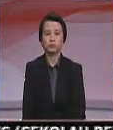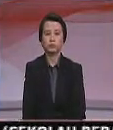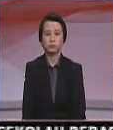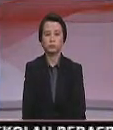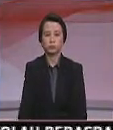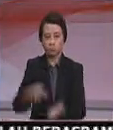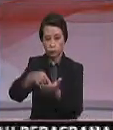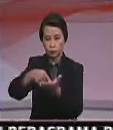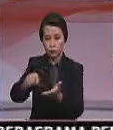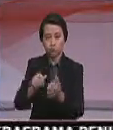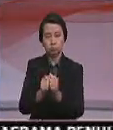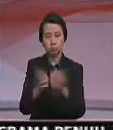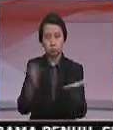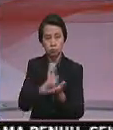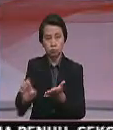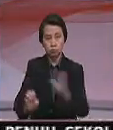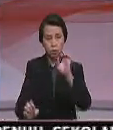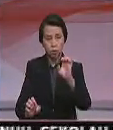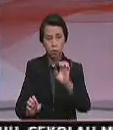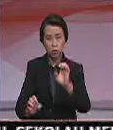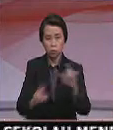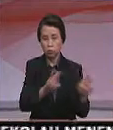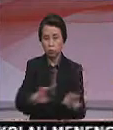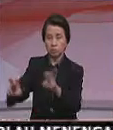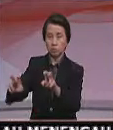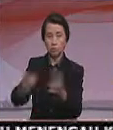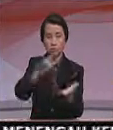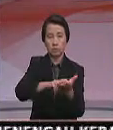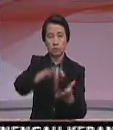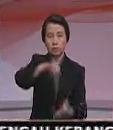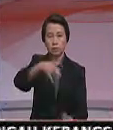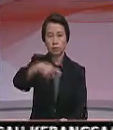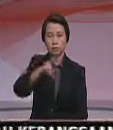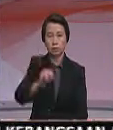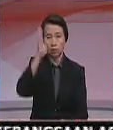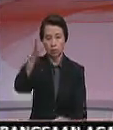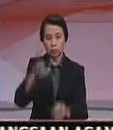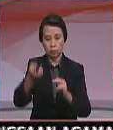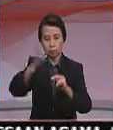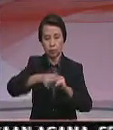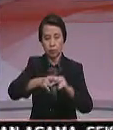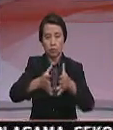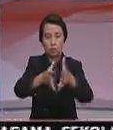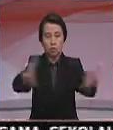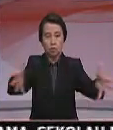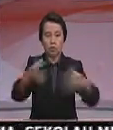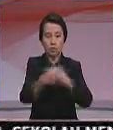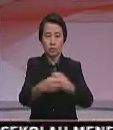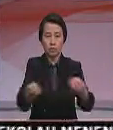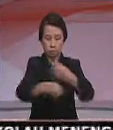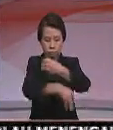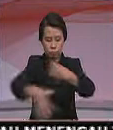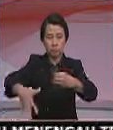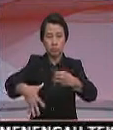Sementara itu, pembayaran tanpa tunai atau e-payment di Jabatan Pendaftaran Negara JPN akan diperluas ke semua pejabat JPN di